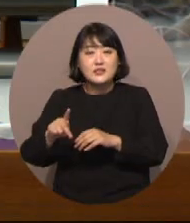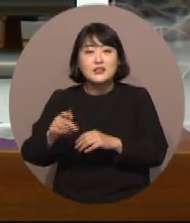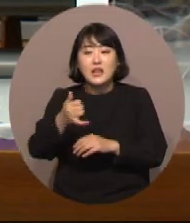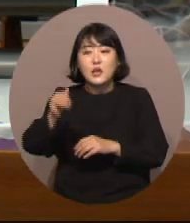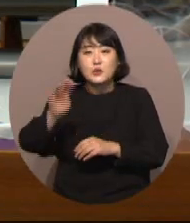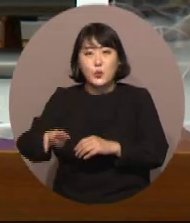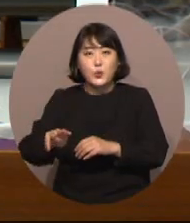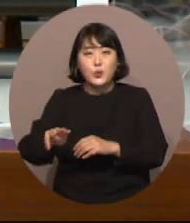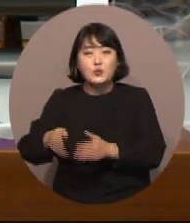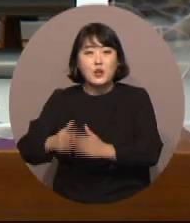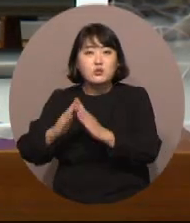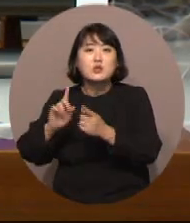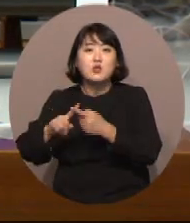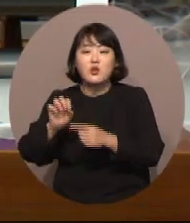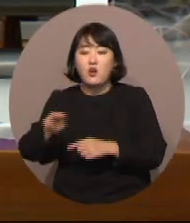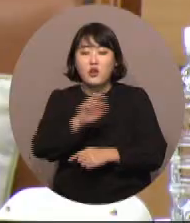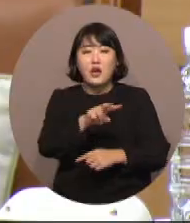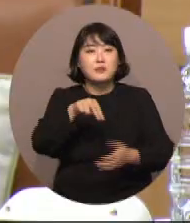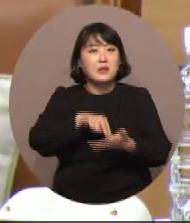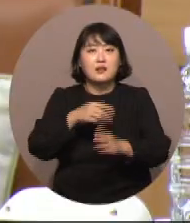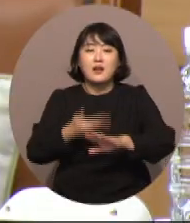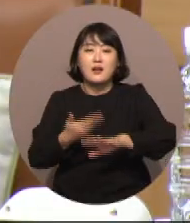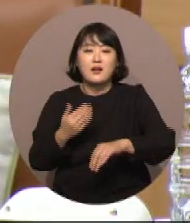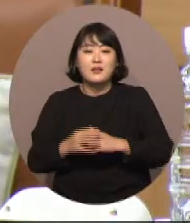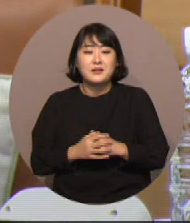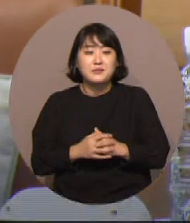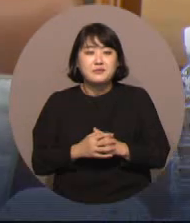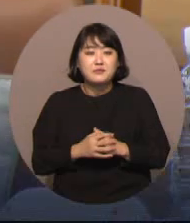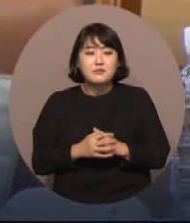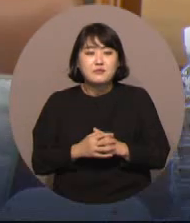여야의 온도차가 분명했습니다. 인근